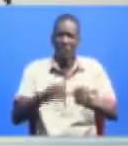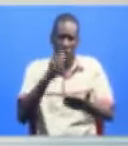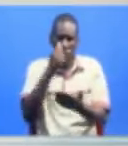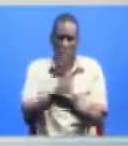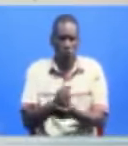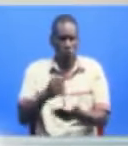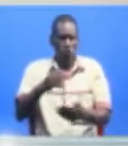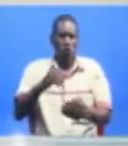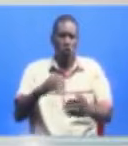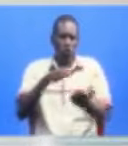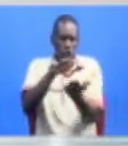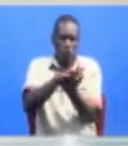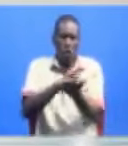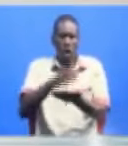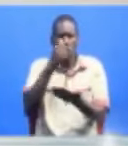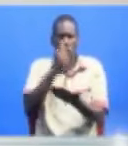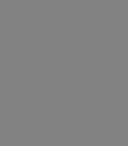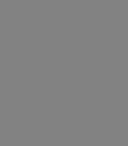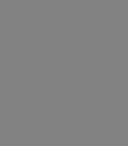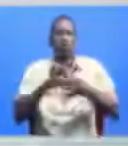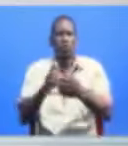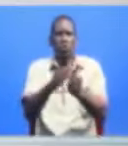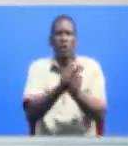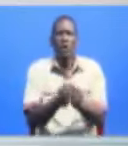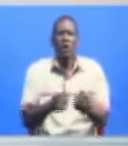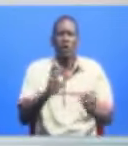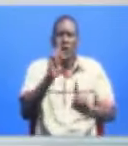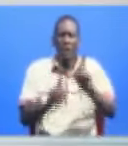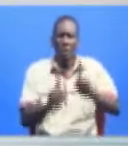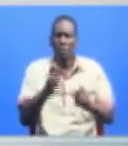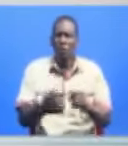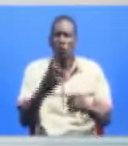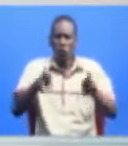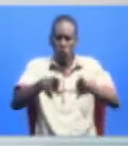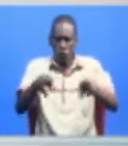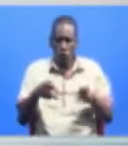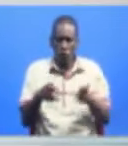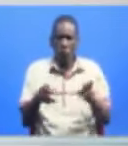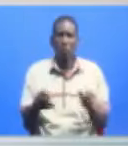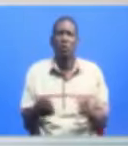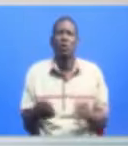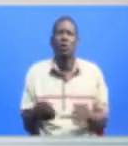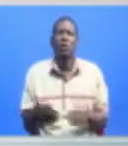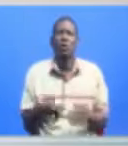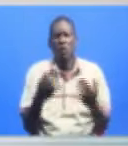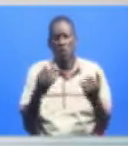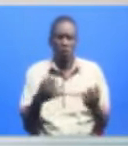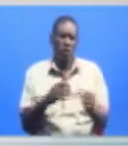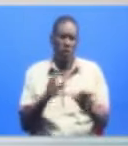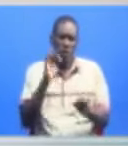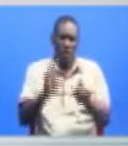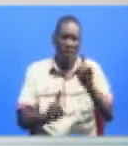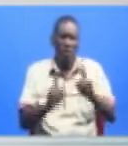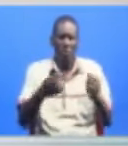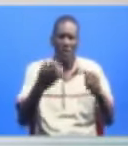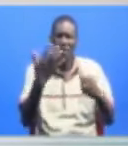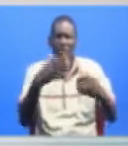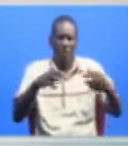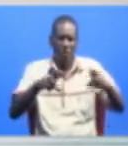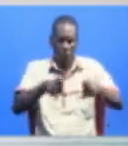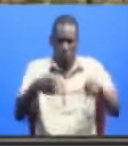ofisi. Sasa hiyo na kama 4 rooms pamoja na ile ya juu ya TV room na kuwa 5 pamoja na classes